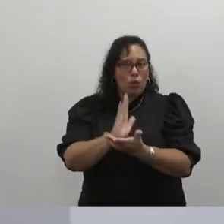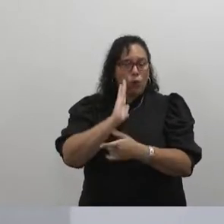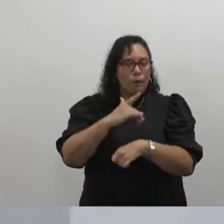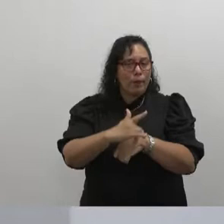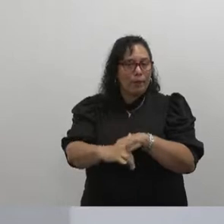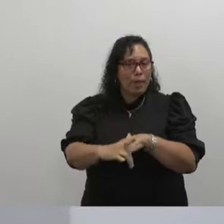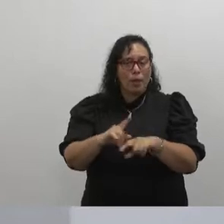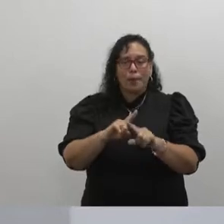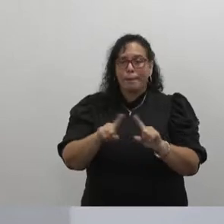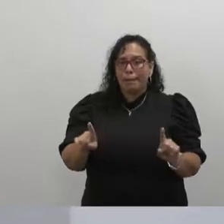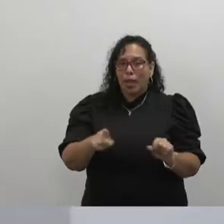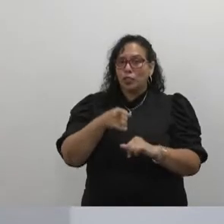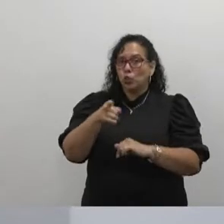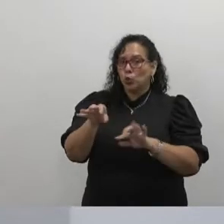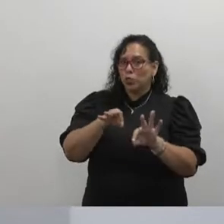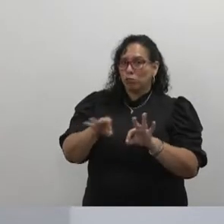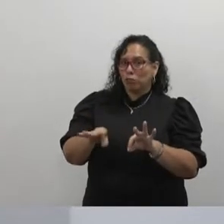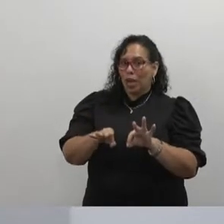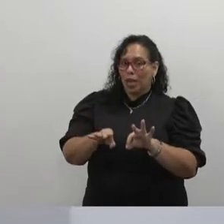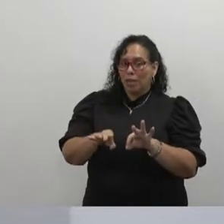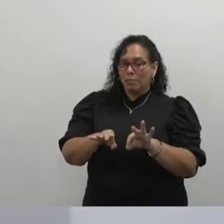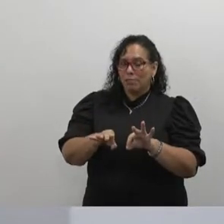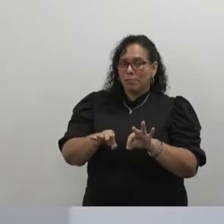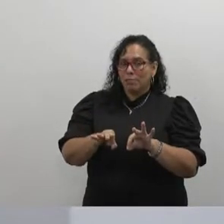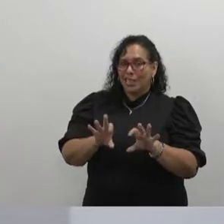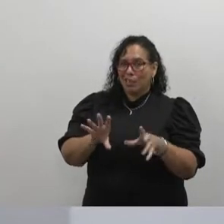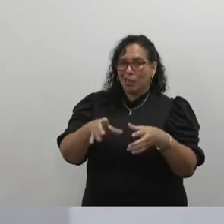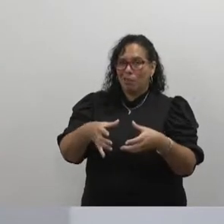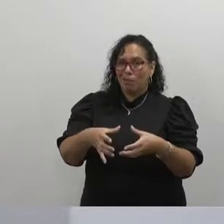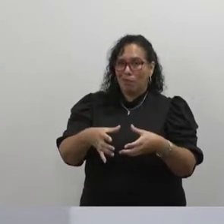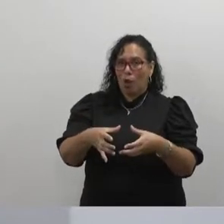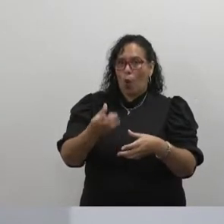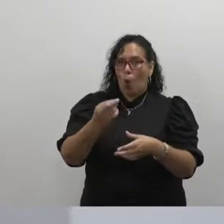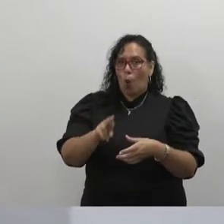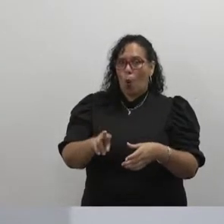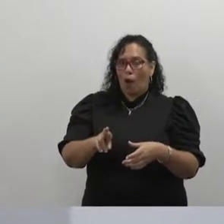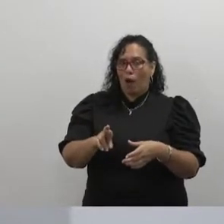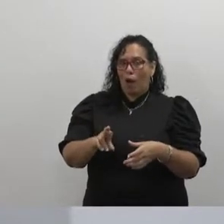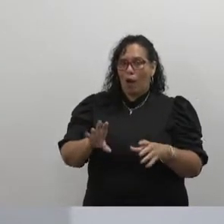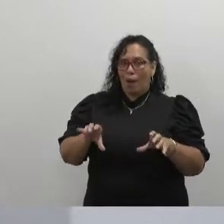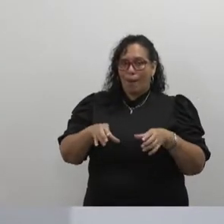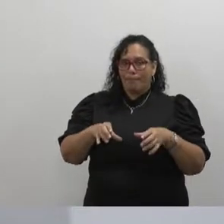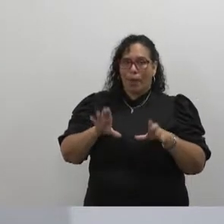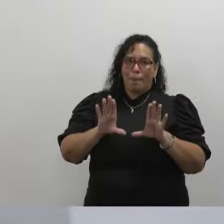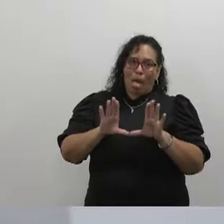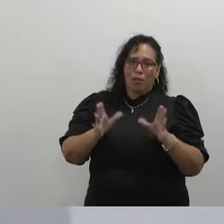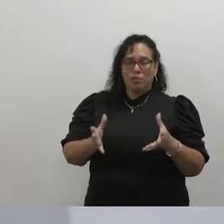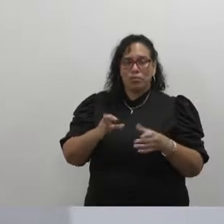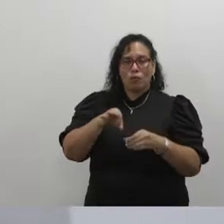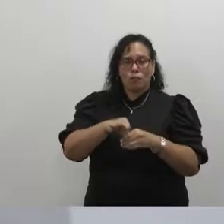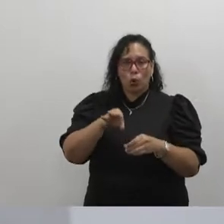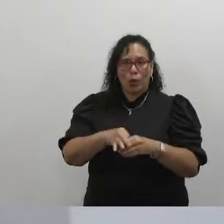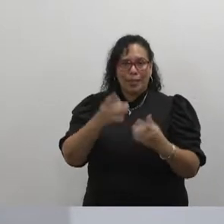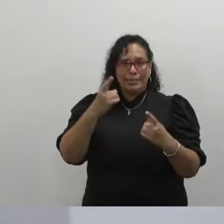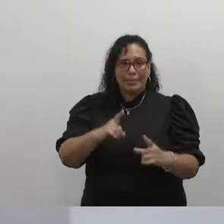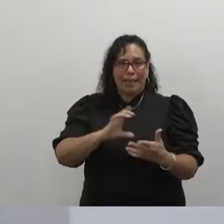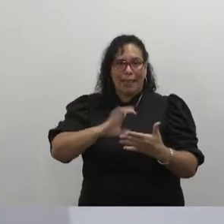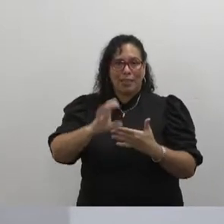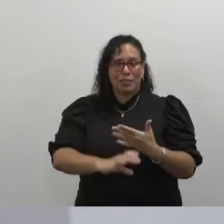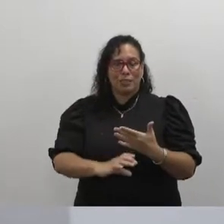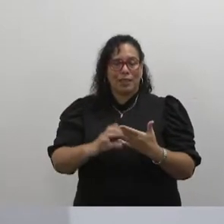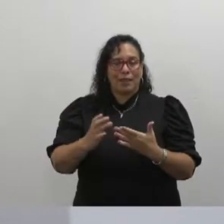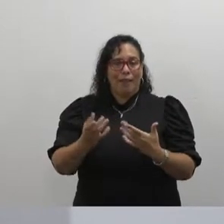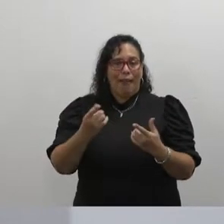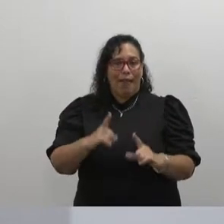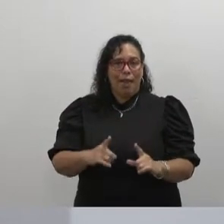Ai cả xa tầng ó đời này sẽ mang về chẳng cứ dùng miên hai cái để dùng chụp chung